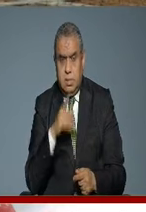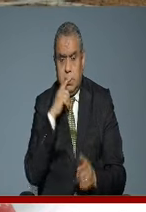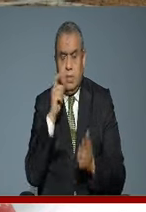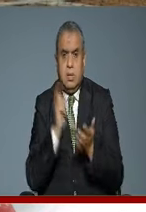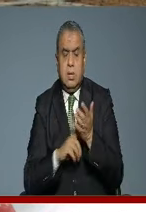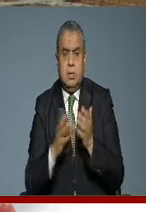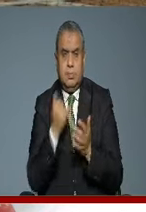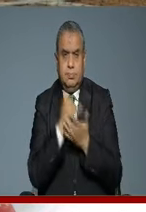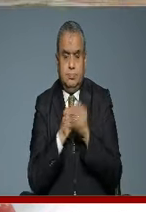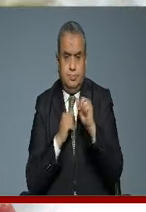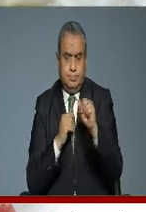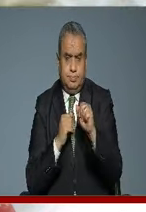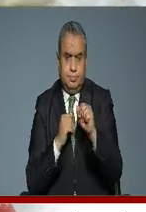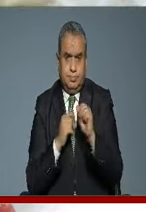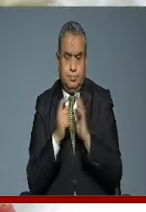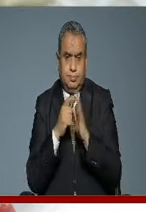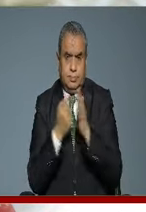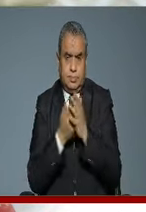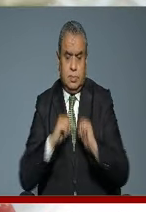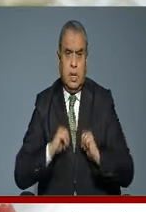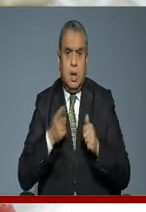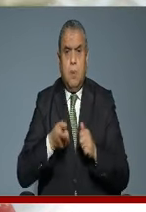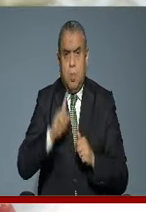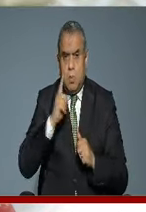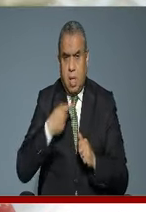بالعكس مع مبادرات أخرى،